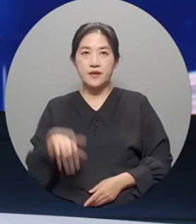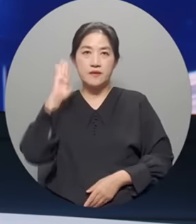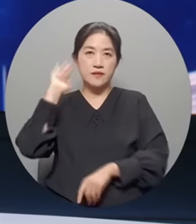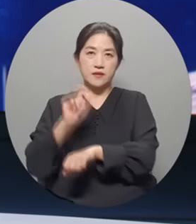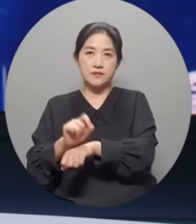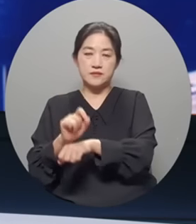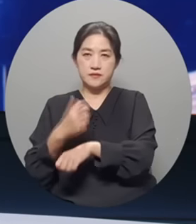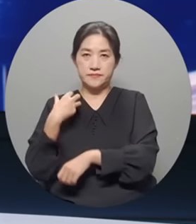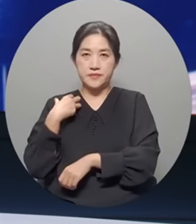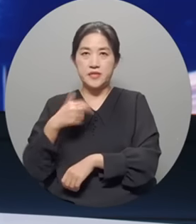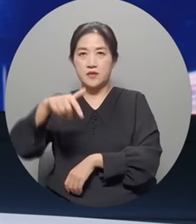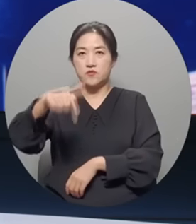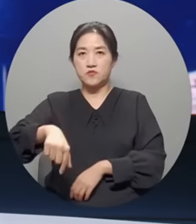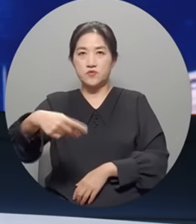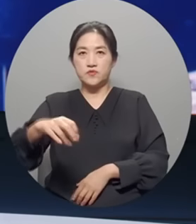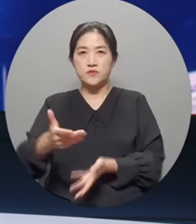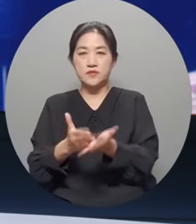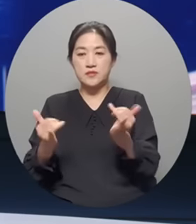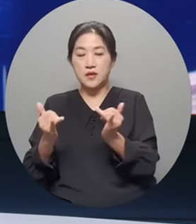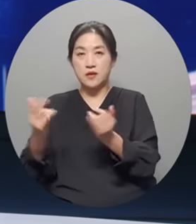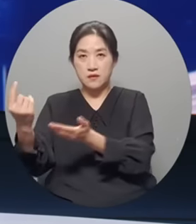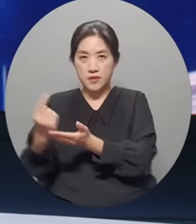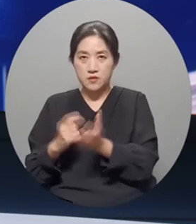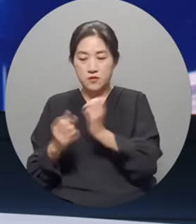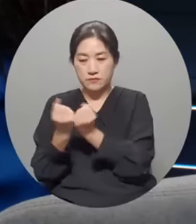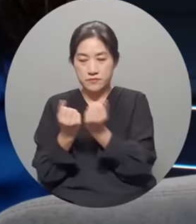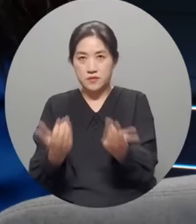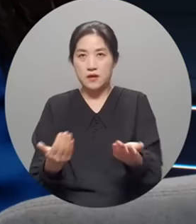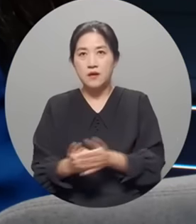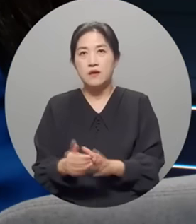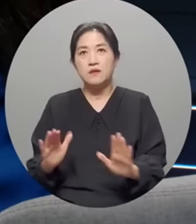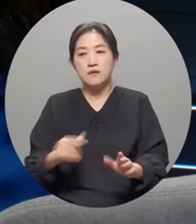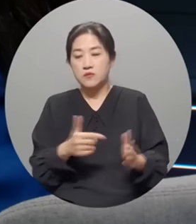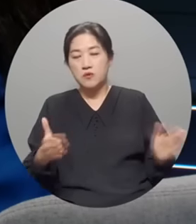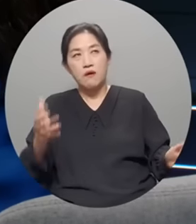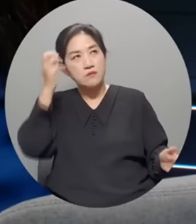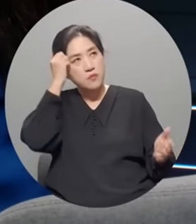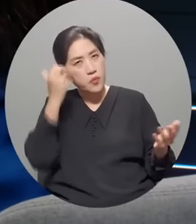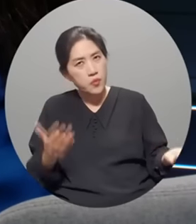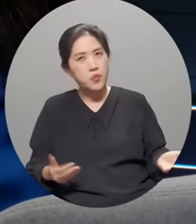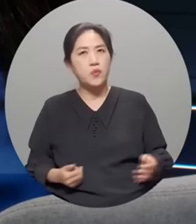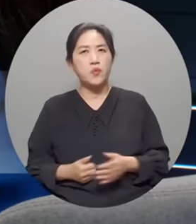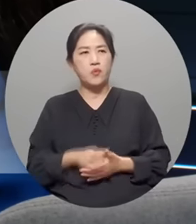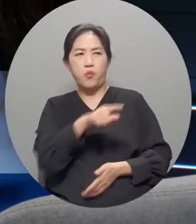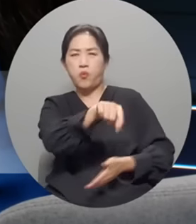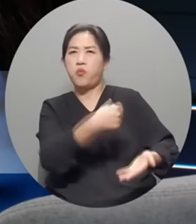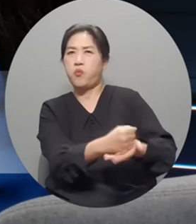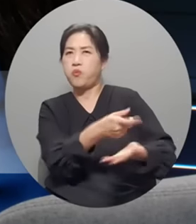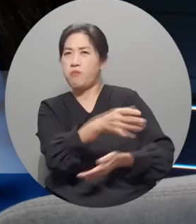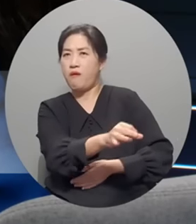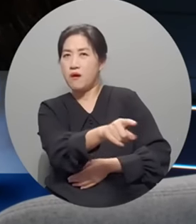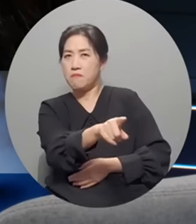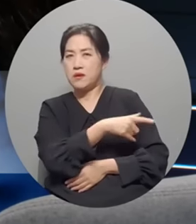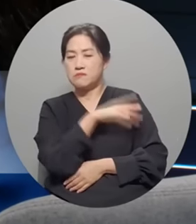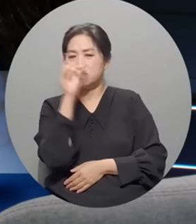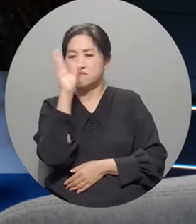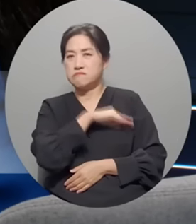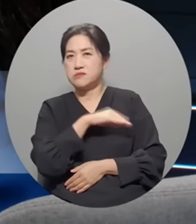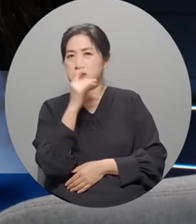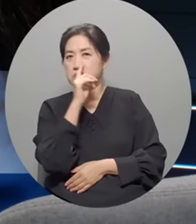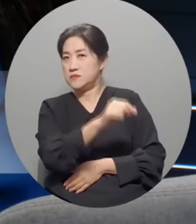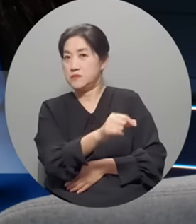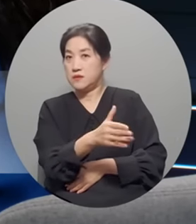대통령실 출입하는 구승은 기자에게 좀 더 물어보겠습니다. 구 기자, 그동안은 기억이 없다, 뭐 일방적인 주장이다 그러면서 평가절하했잖아요.